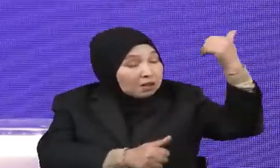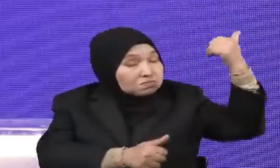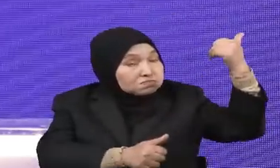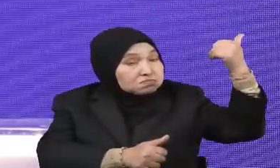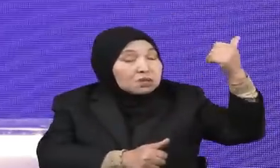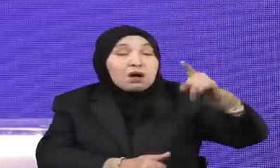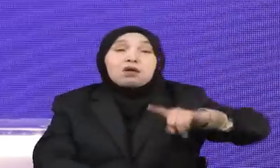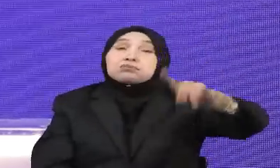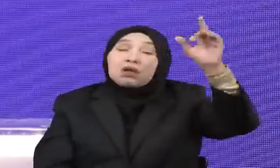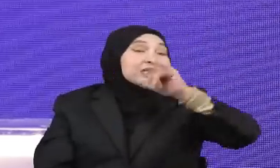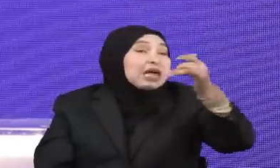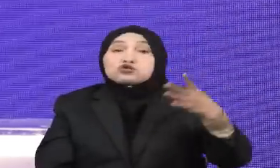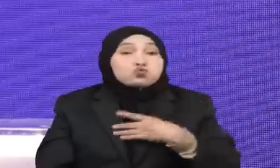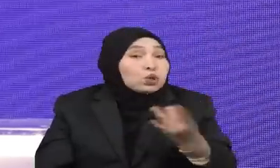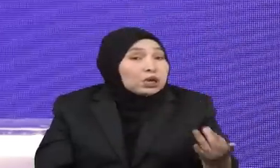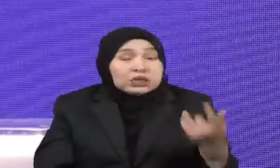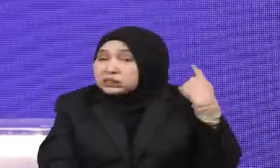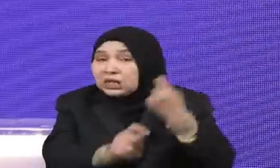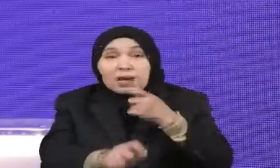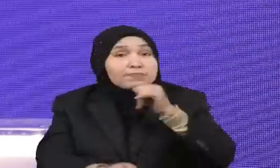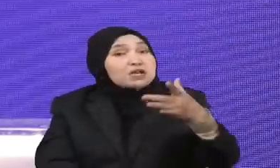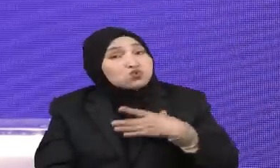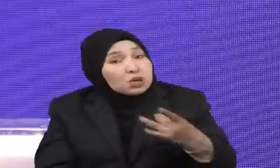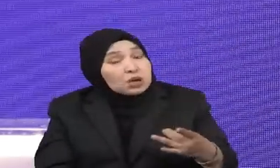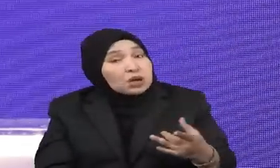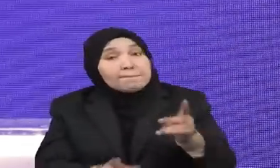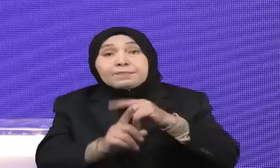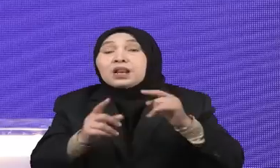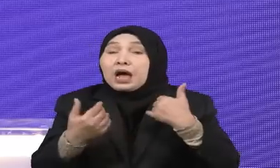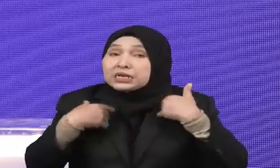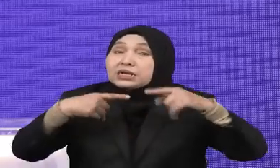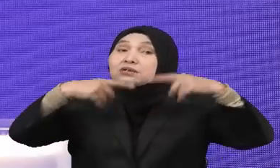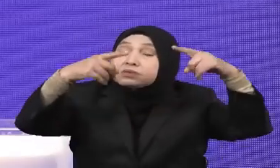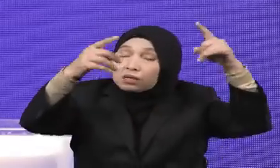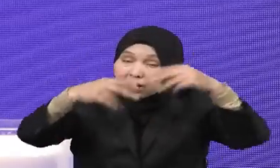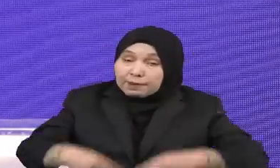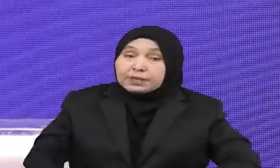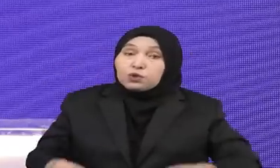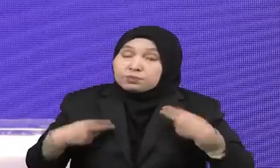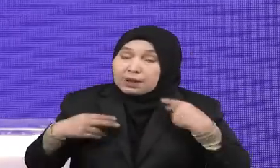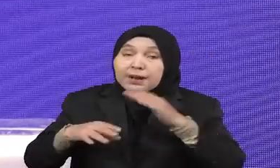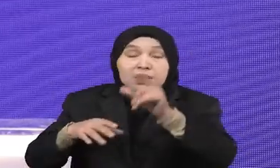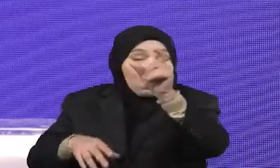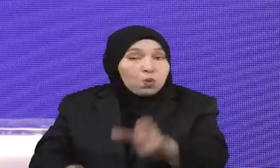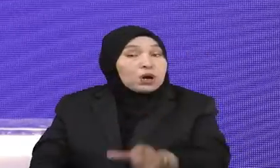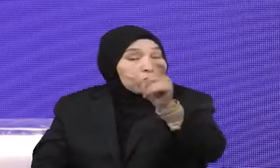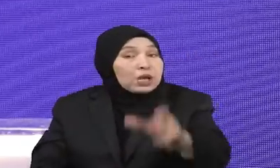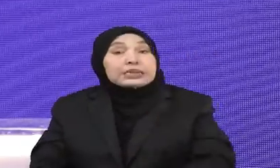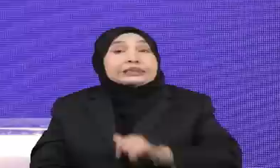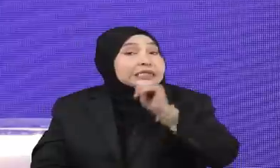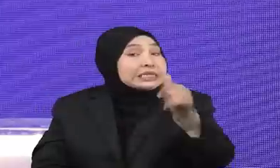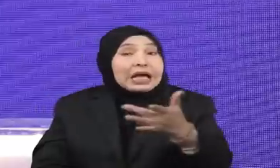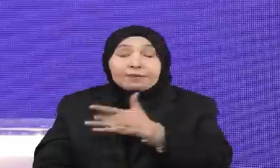tersebut Allah taksuke tetap tak suka jadi bila ada kejayaan dalam hidup ini pada orang-orang yang tidak beriman